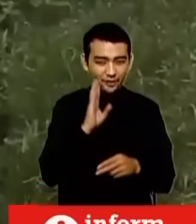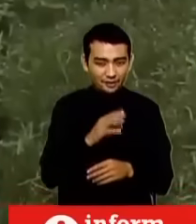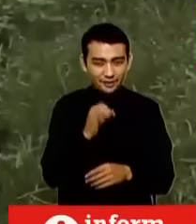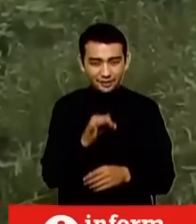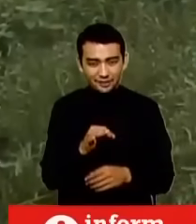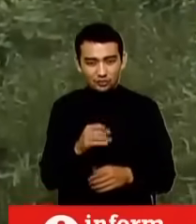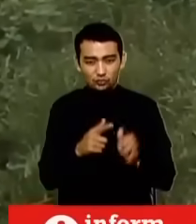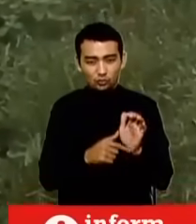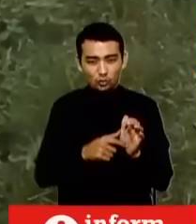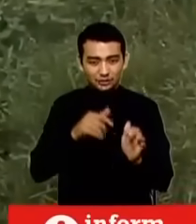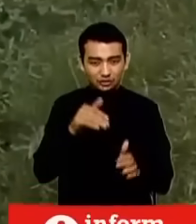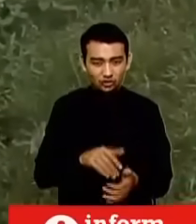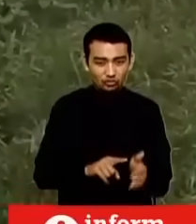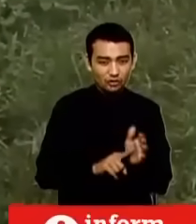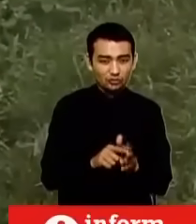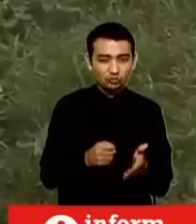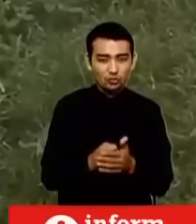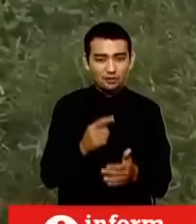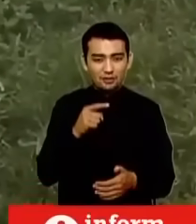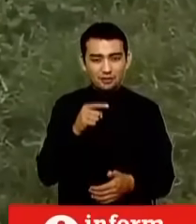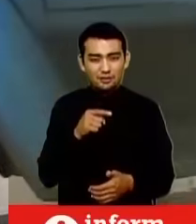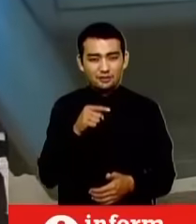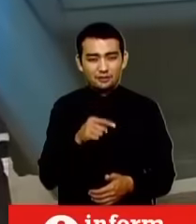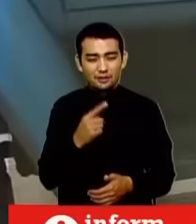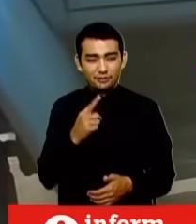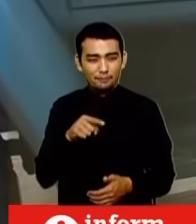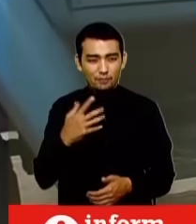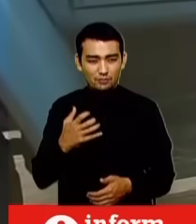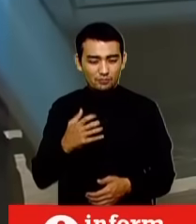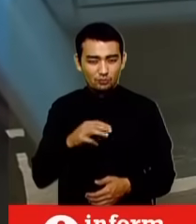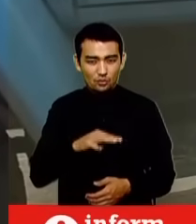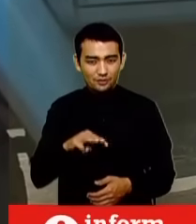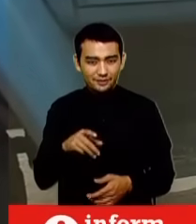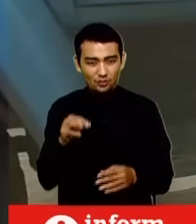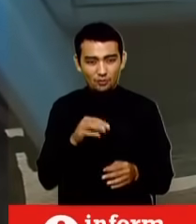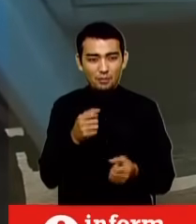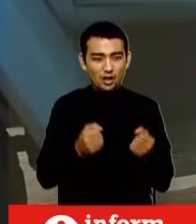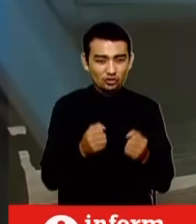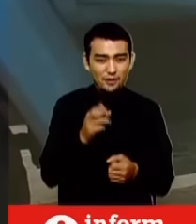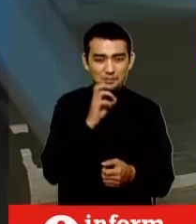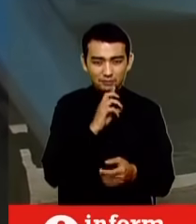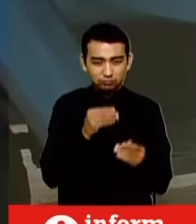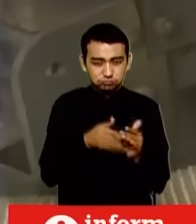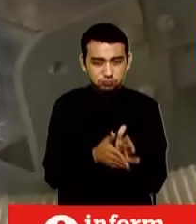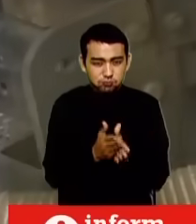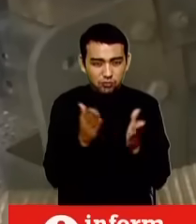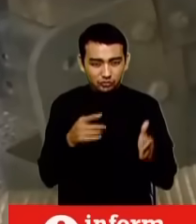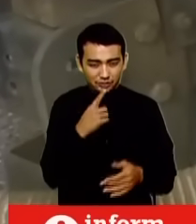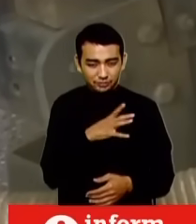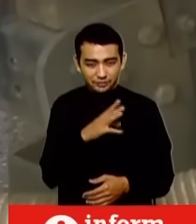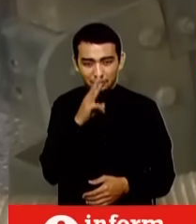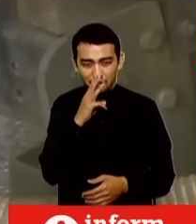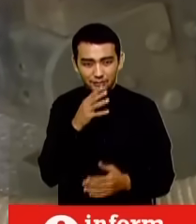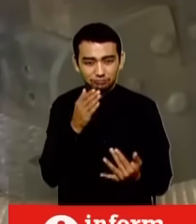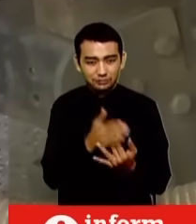байланысты 700 мыңнан бастап 1,5 миллион теңге аралығында төленет. Бірақ жалақының жартысы көлік құралы мен жанармайға жұмсалады дейді жұмысшылар. Яғни